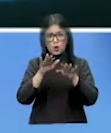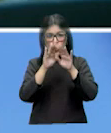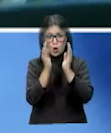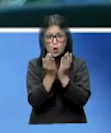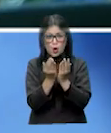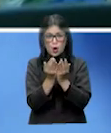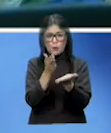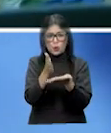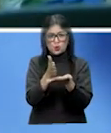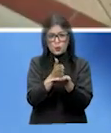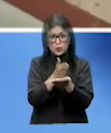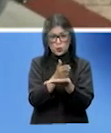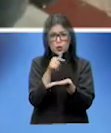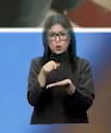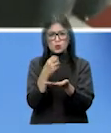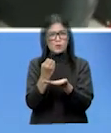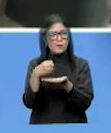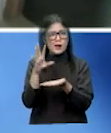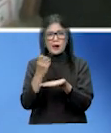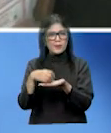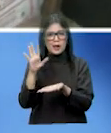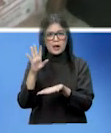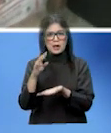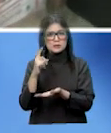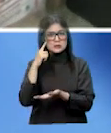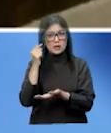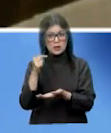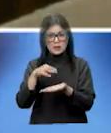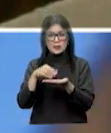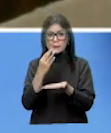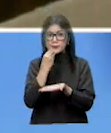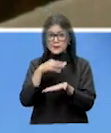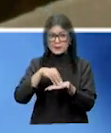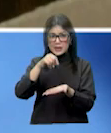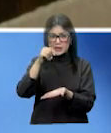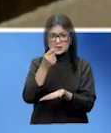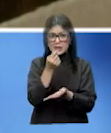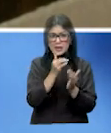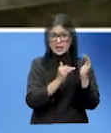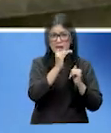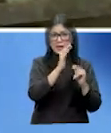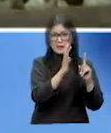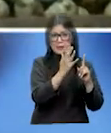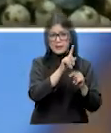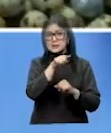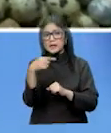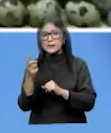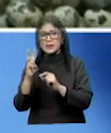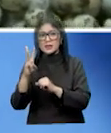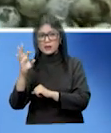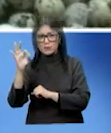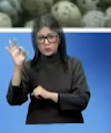yakni beras medium naik sekitar 15 hingga 30%. sedangkan beras premium meningkat